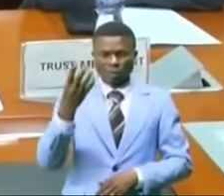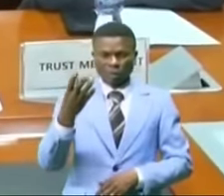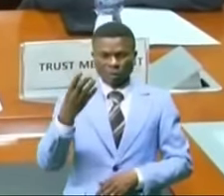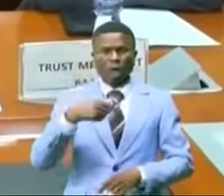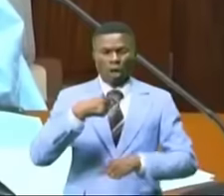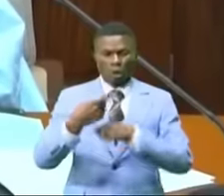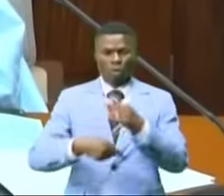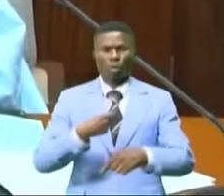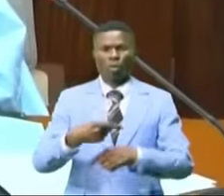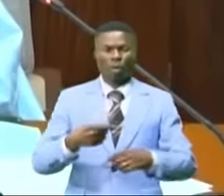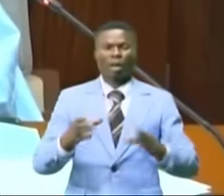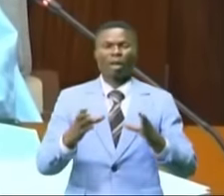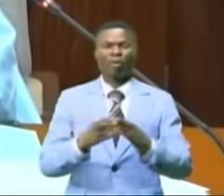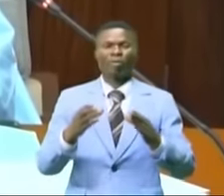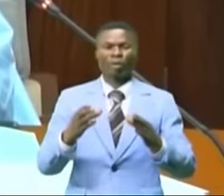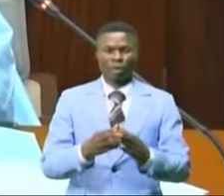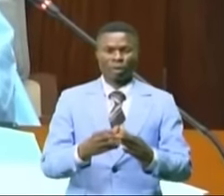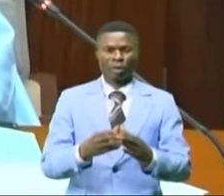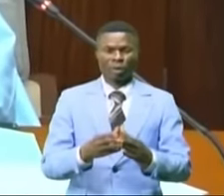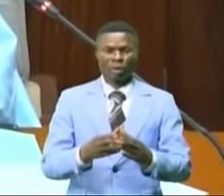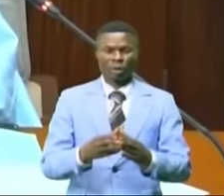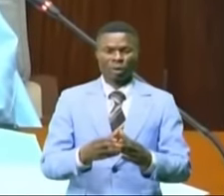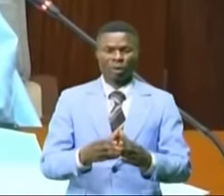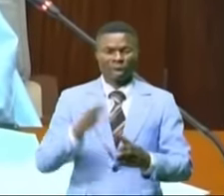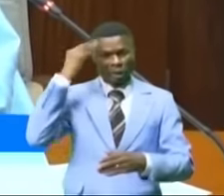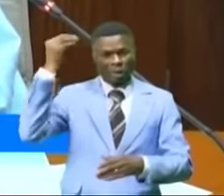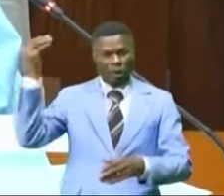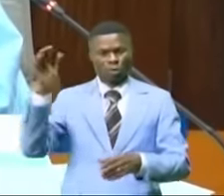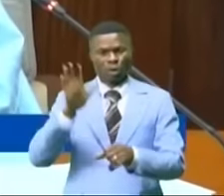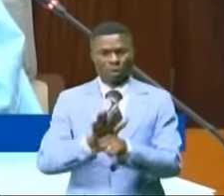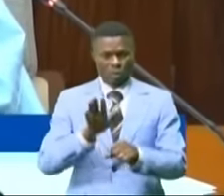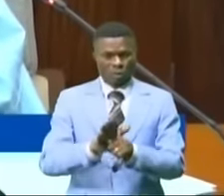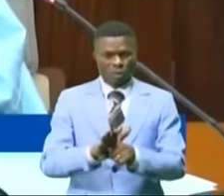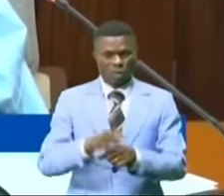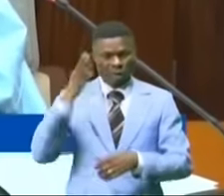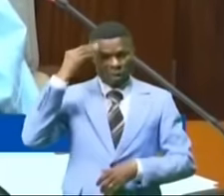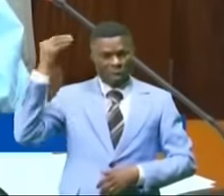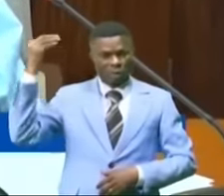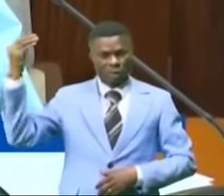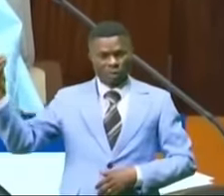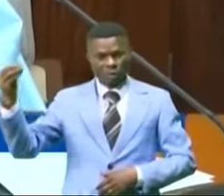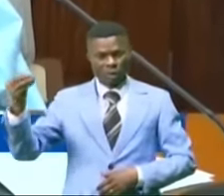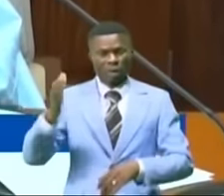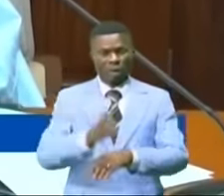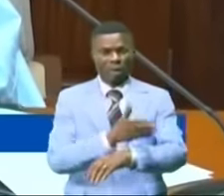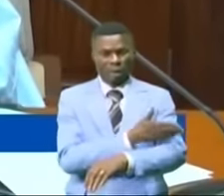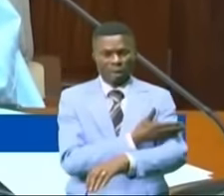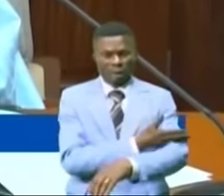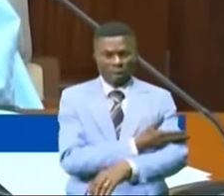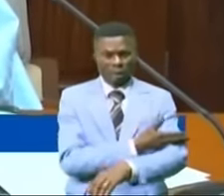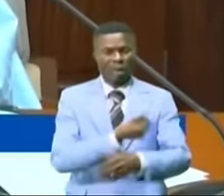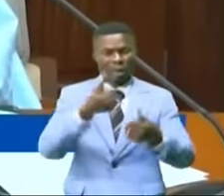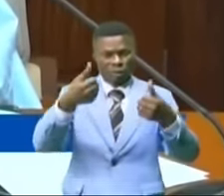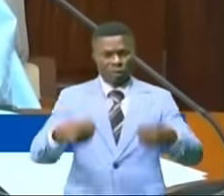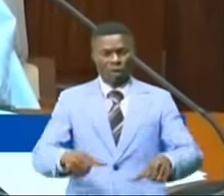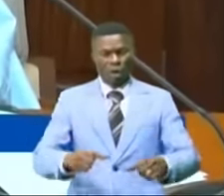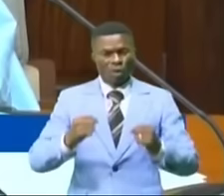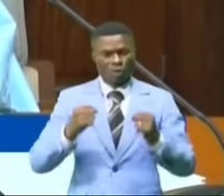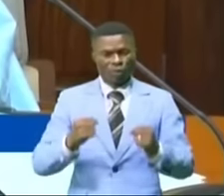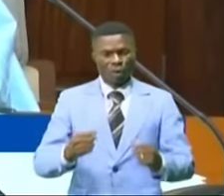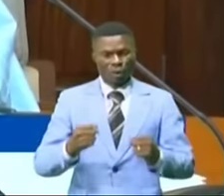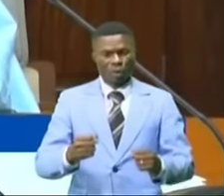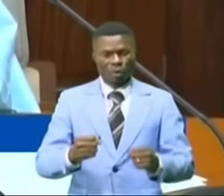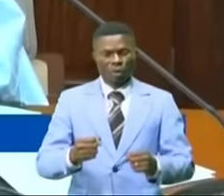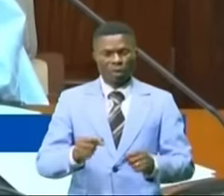commence avec des lueurs d'espoir. Espoir d'une croissance qui restera forte